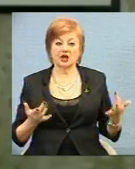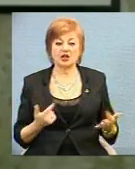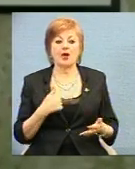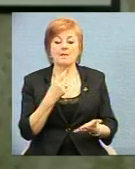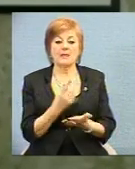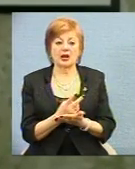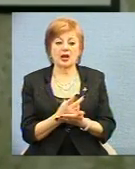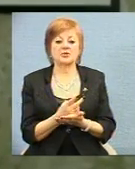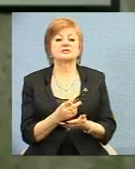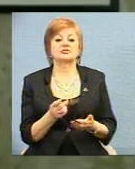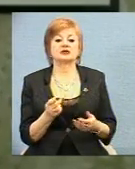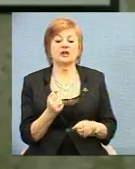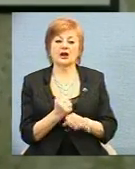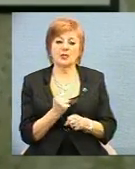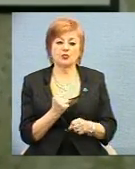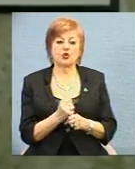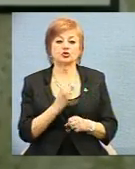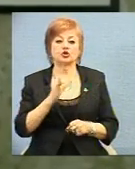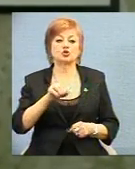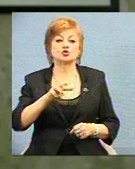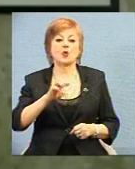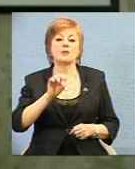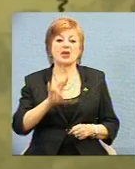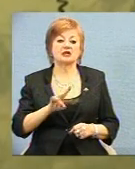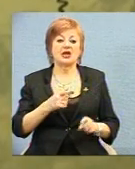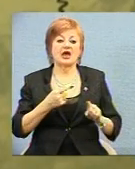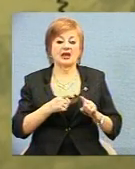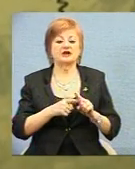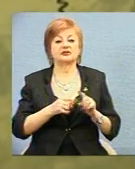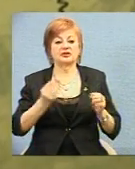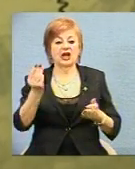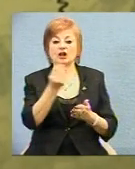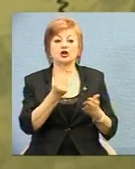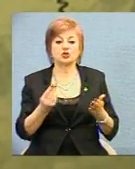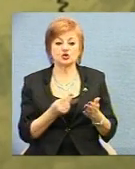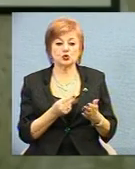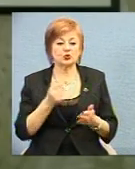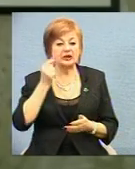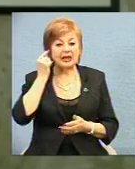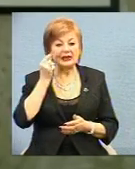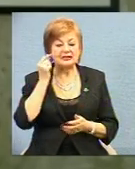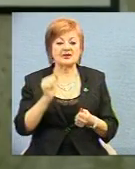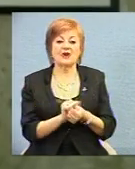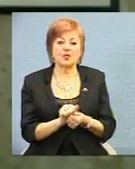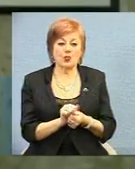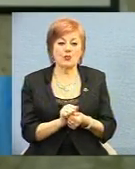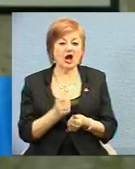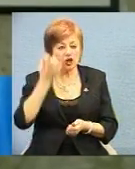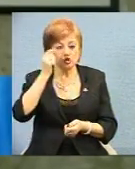работы в технике сумие, что обозначает картина тушью. Рисуются на рисовой бумаге тушью,